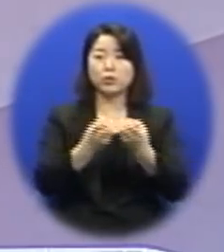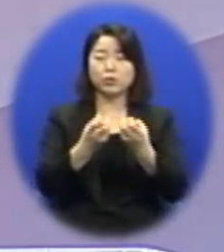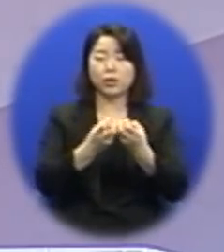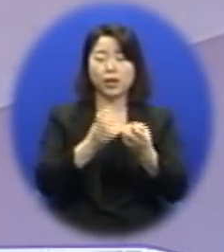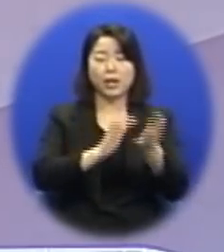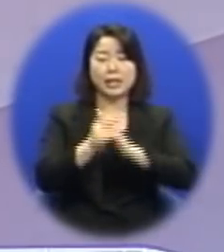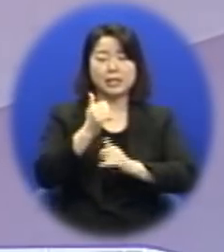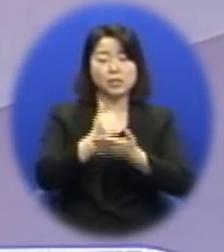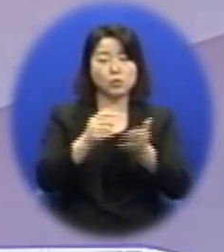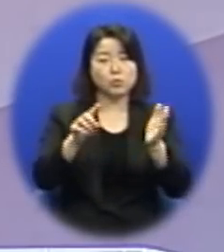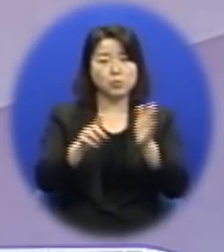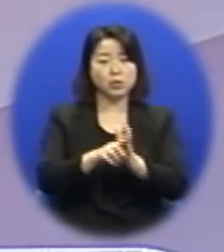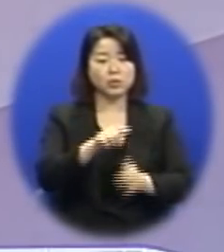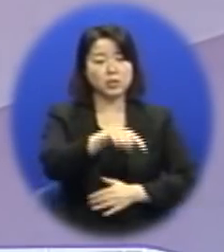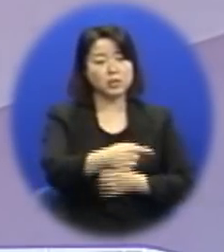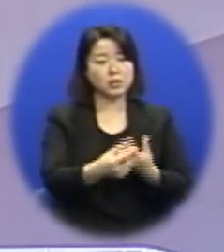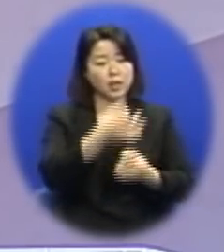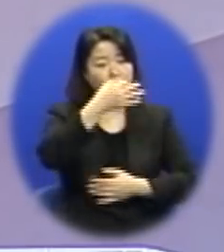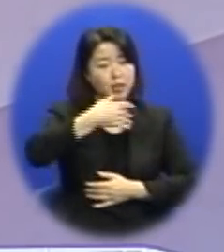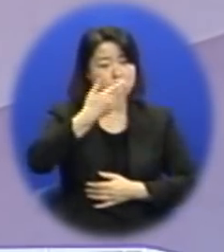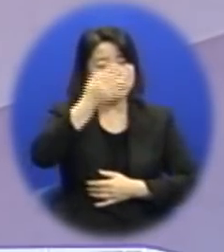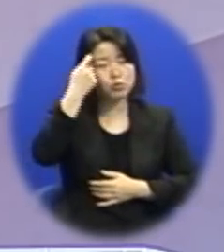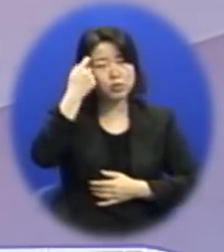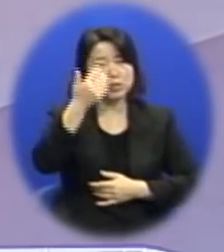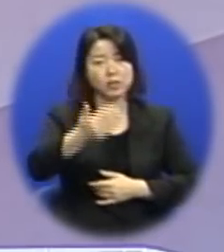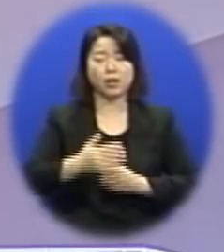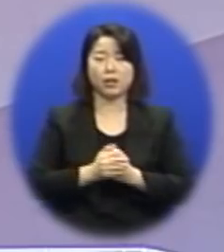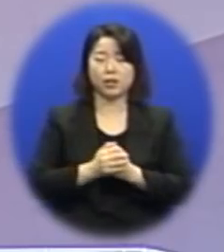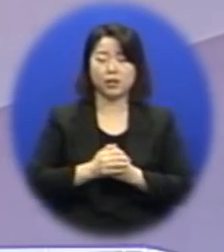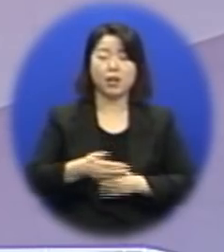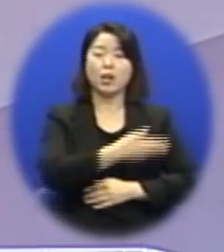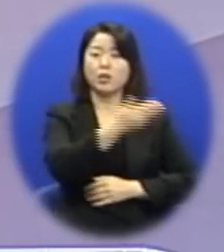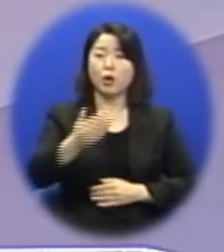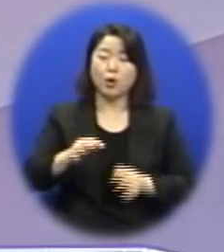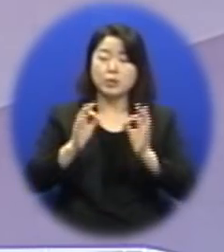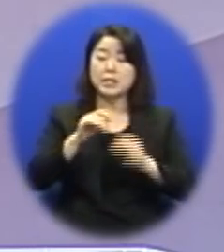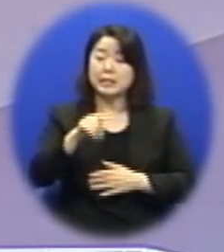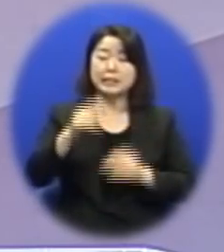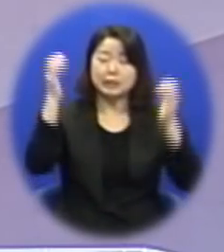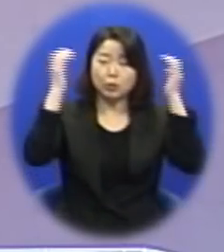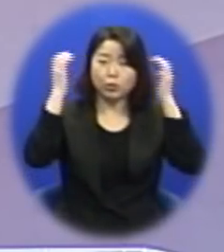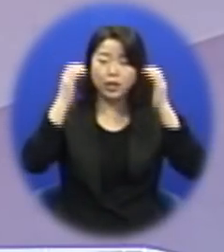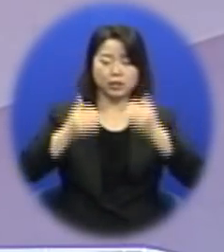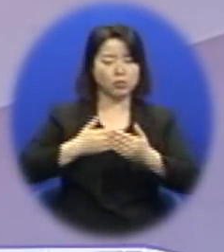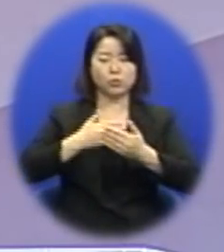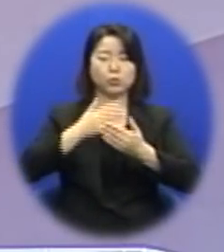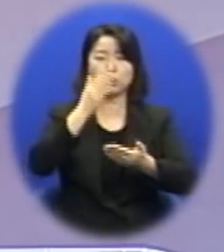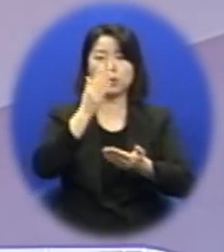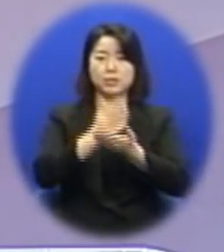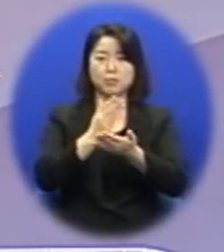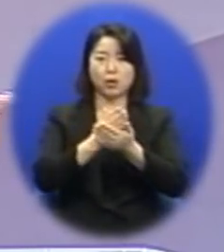이렇게 힘들 수가 있나 여러분 이제는 그 고난을 두려워만 하거나 거리기만 하지